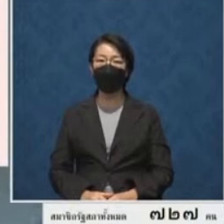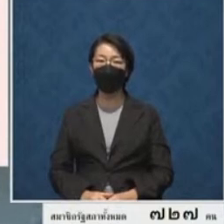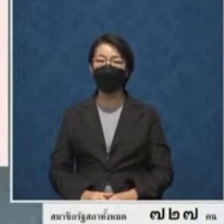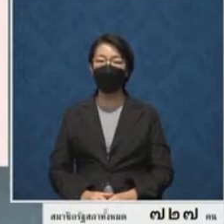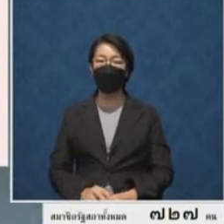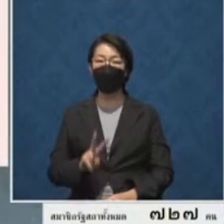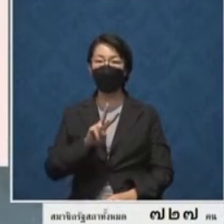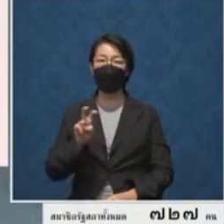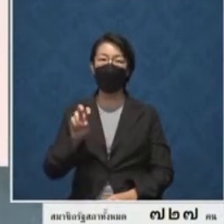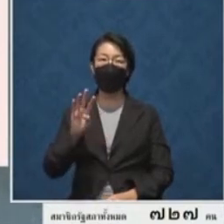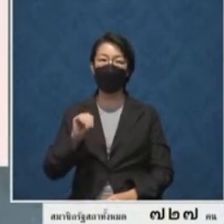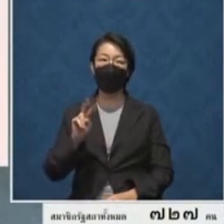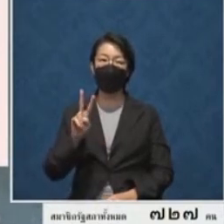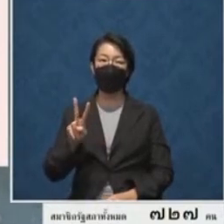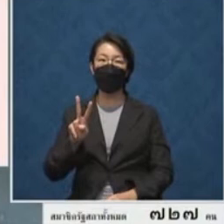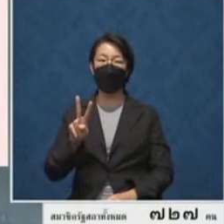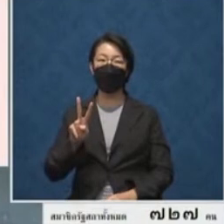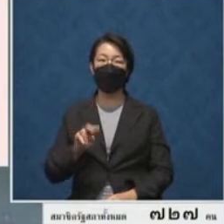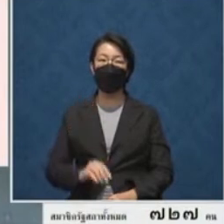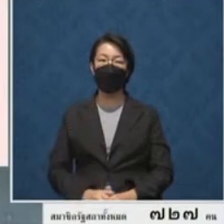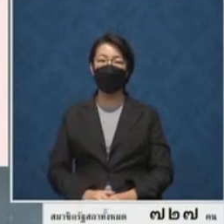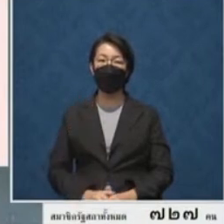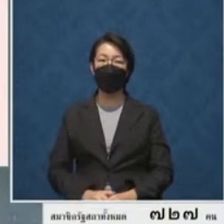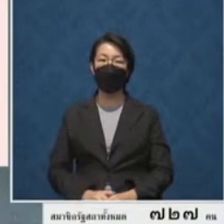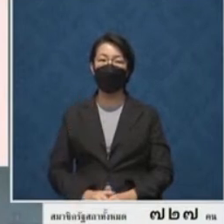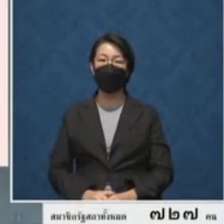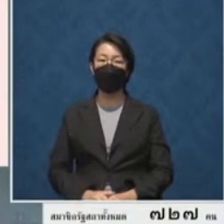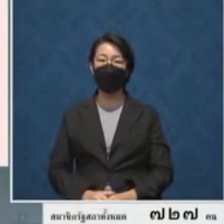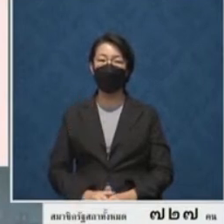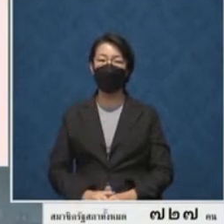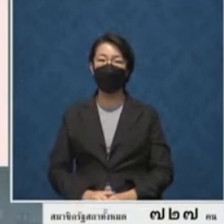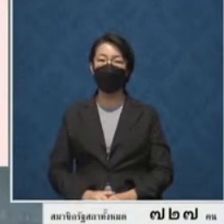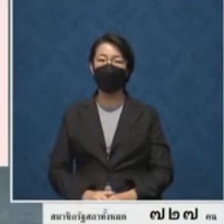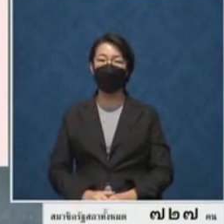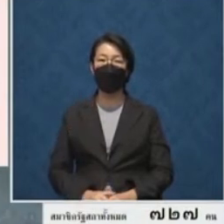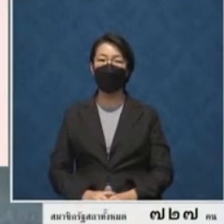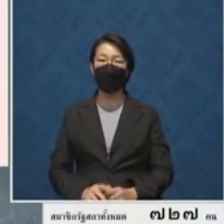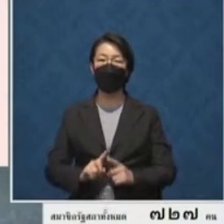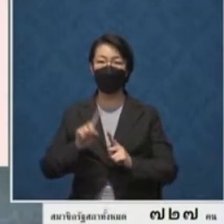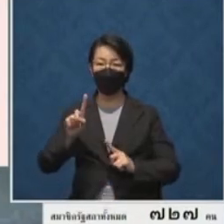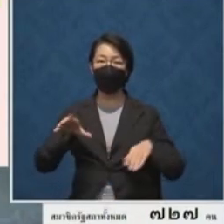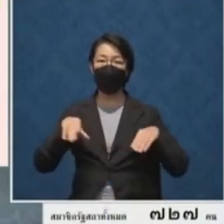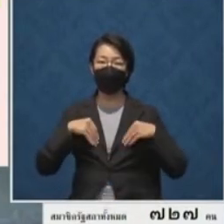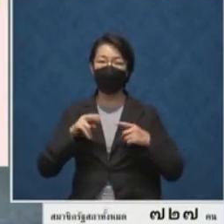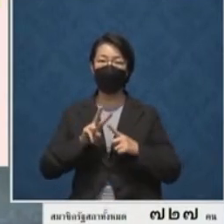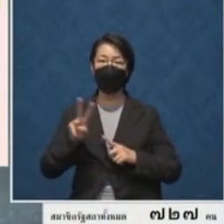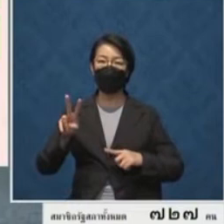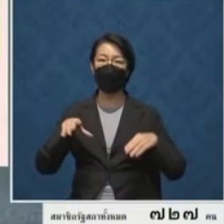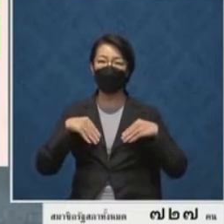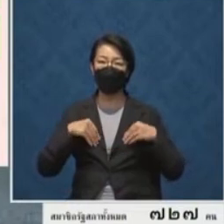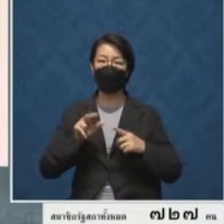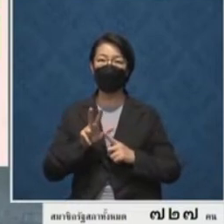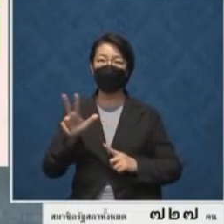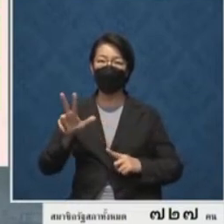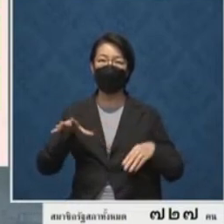242นางสาวนภาพรเพชรจินดา 1รับหลักการ2รับหลักการ3รับหลักการ4รับ